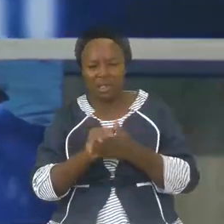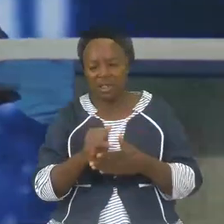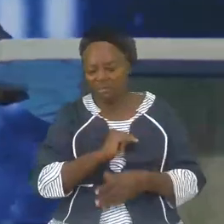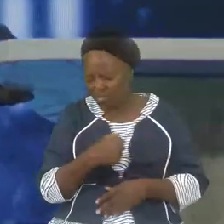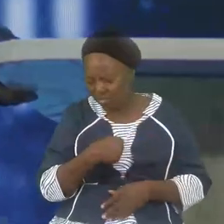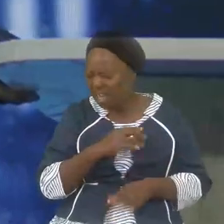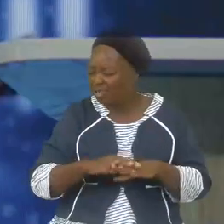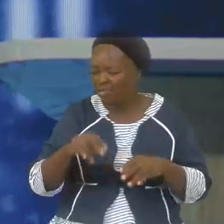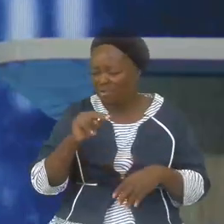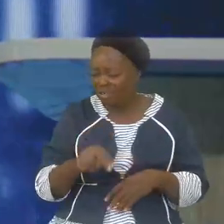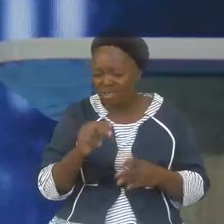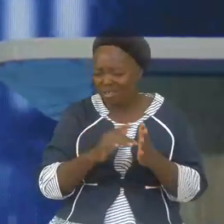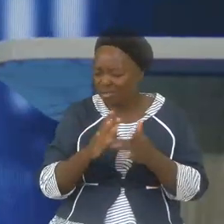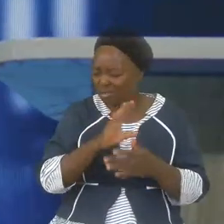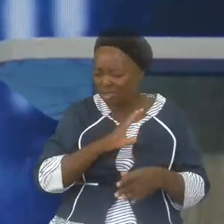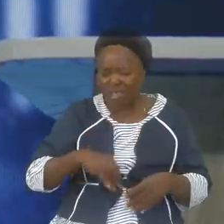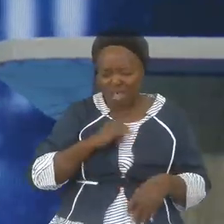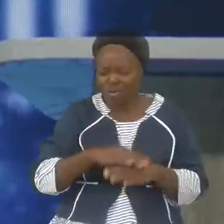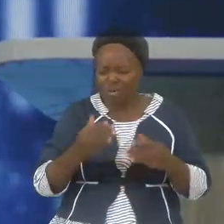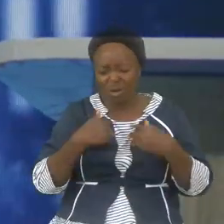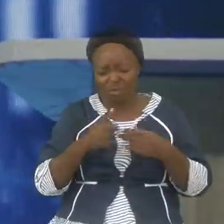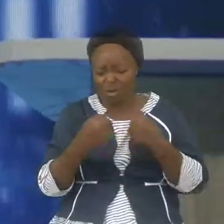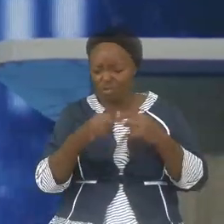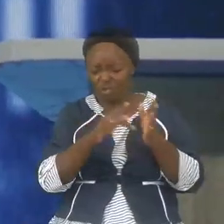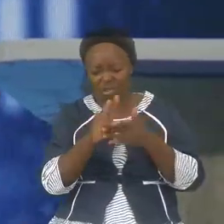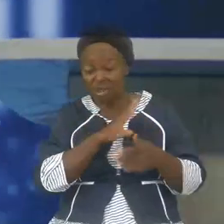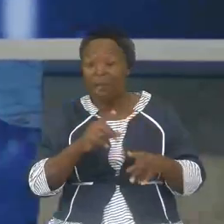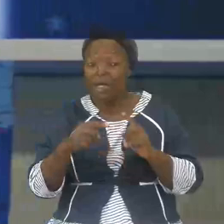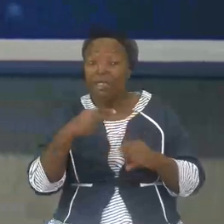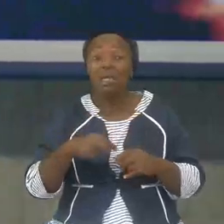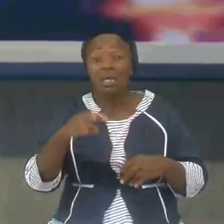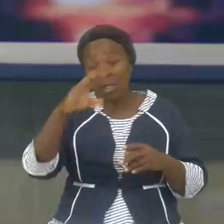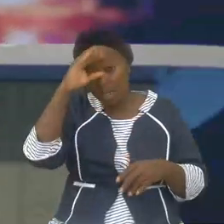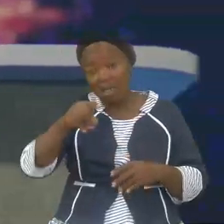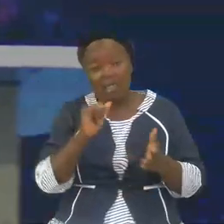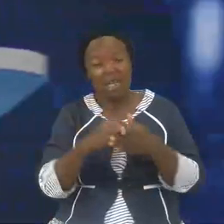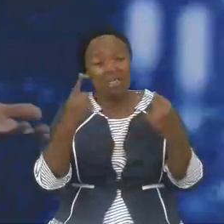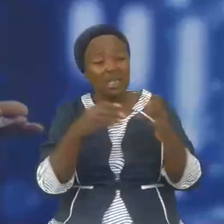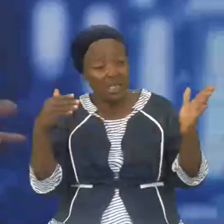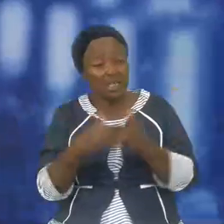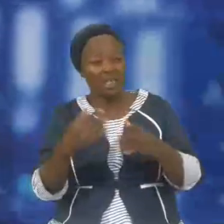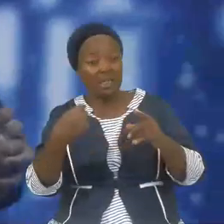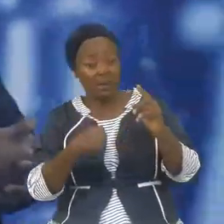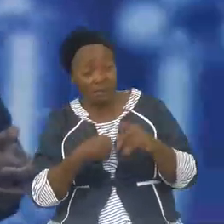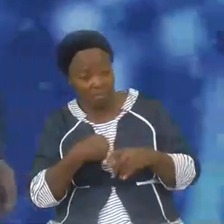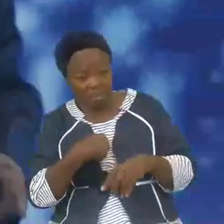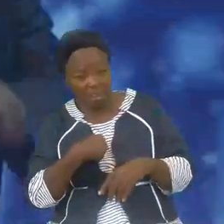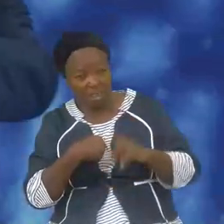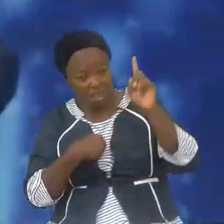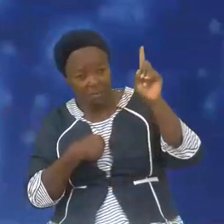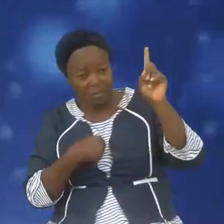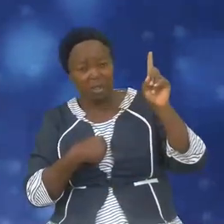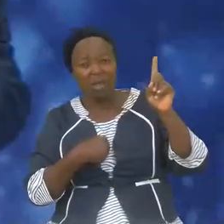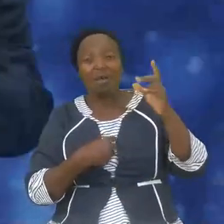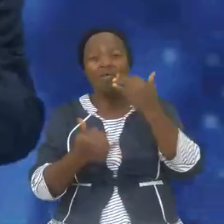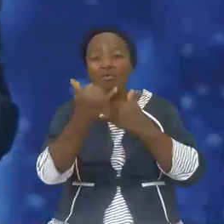la réconciliation avec Dieu, je ne veux pas écouter les instructions, mais dit, mais celui qui pèche contre moi nuit